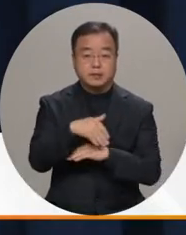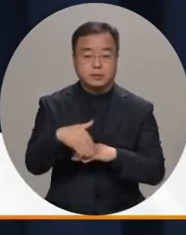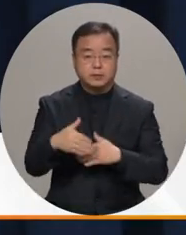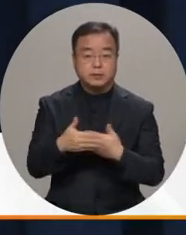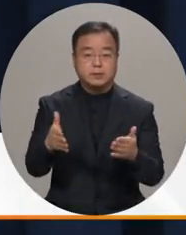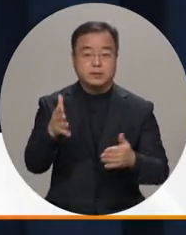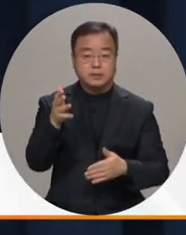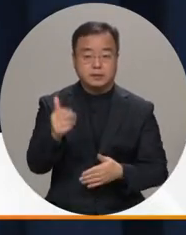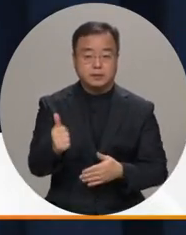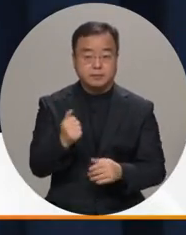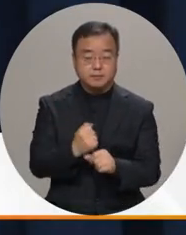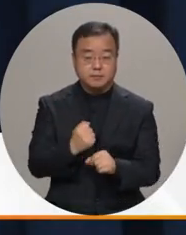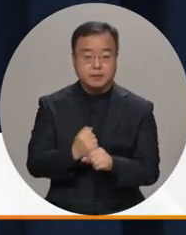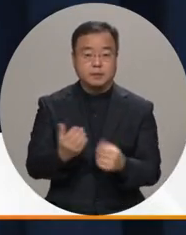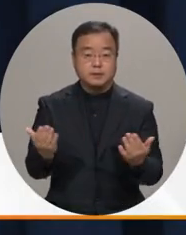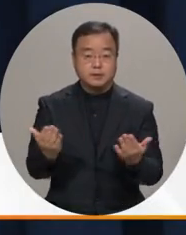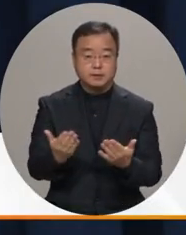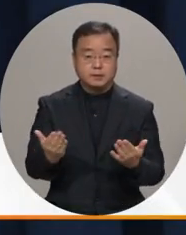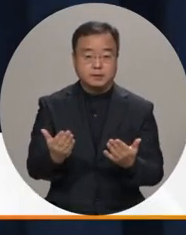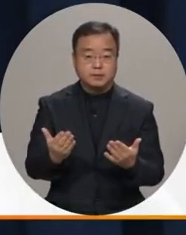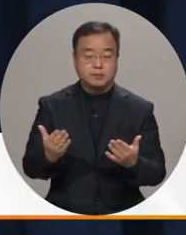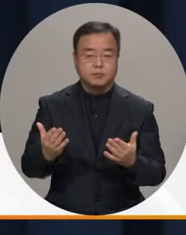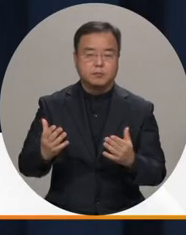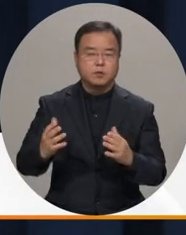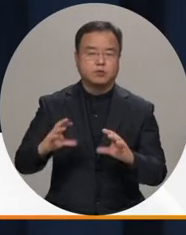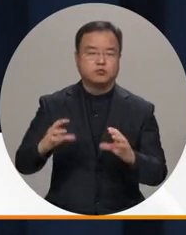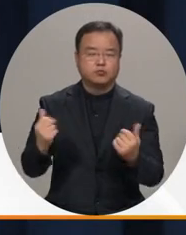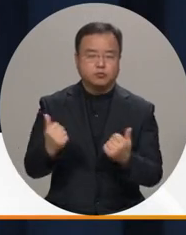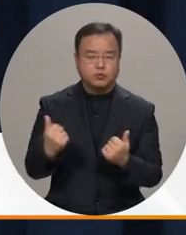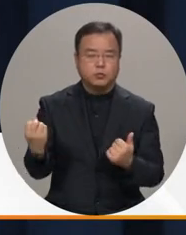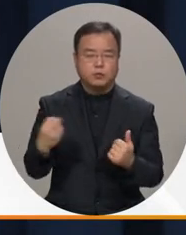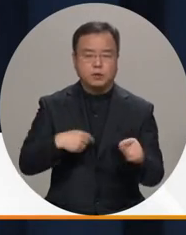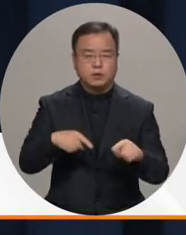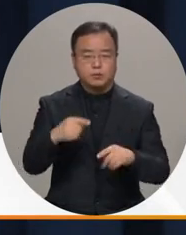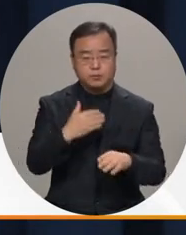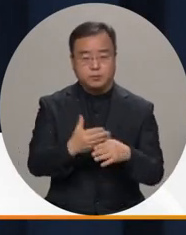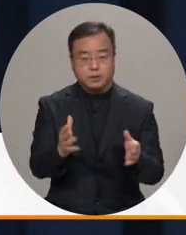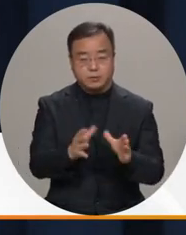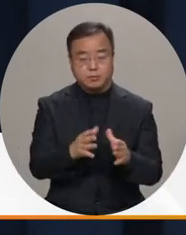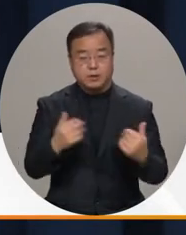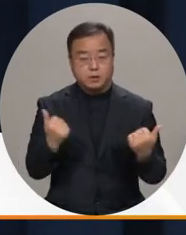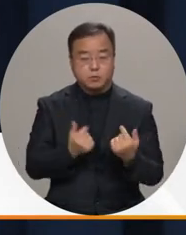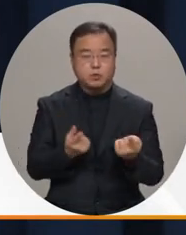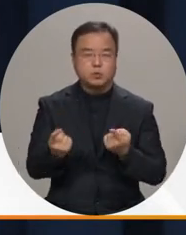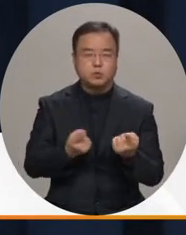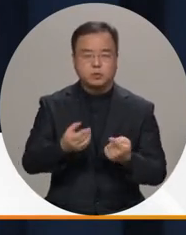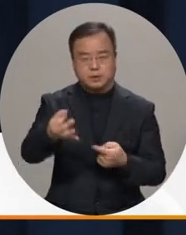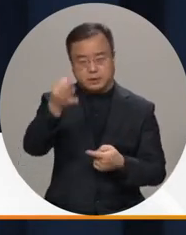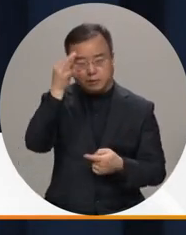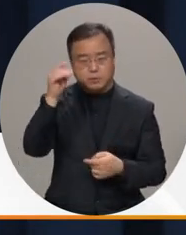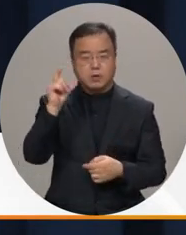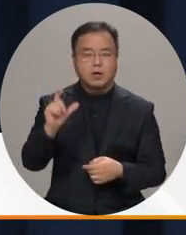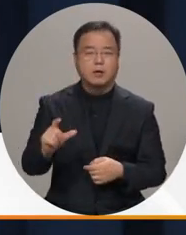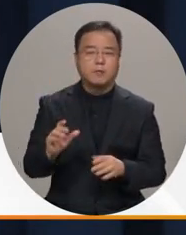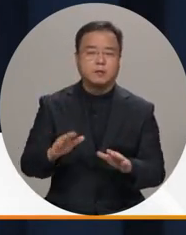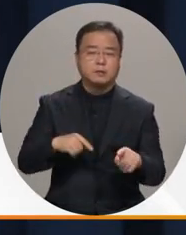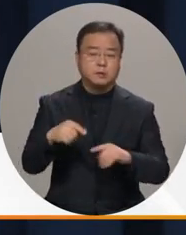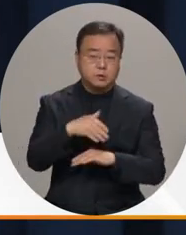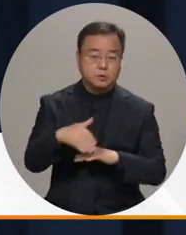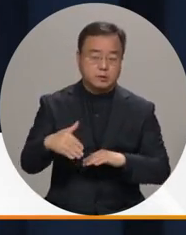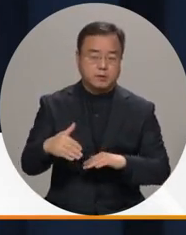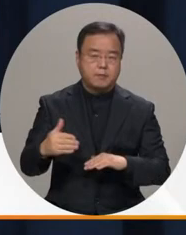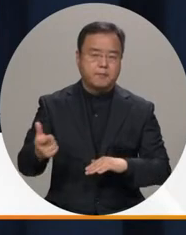신설은 내각 및 당과의 협의, 조정 기능을 강화해서 정책 추진의 속도를